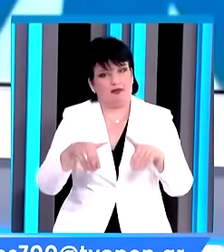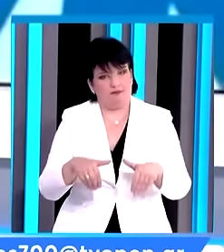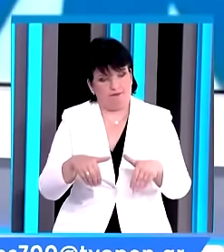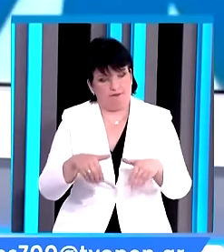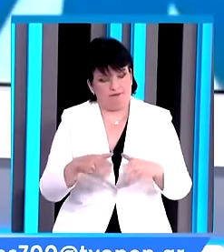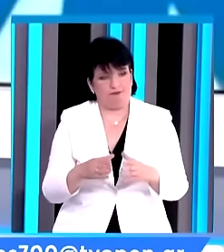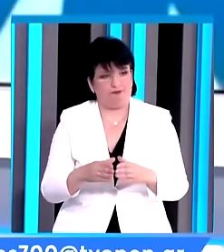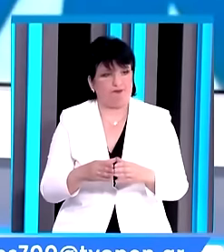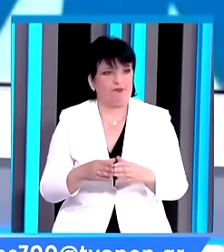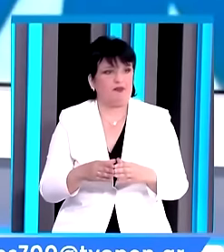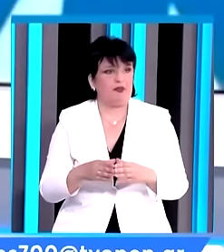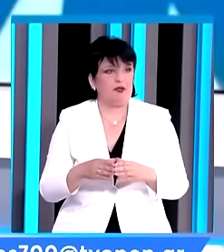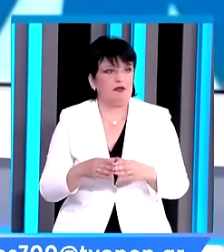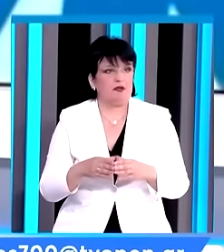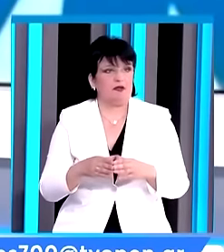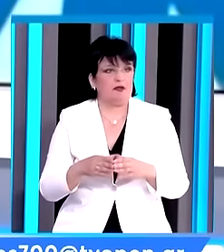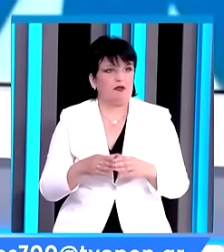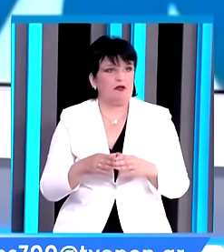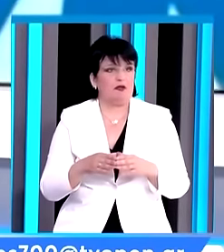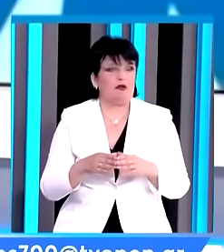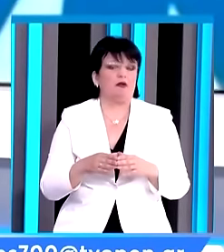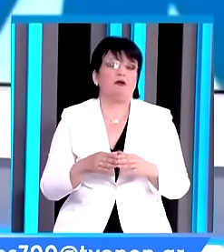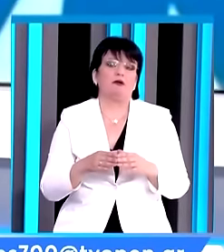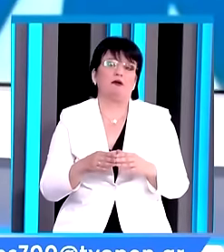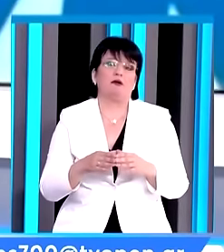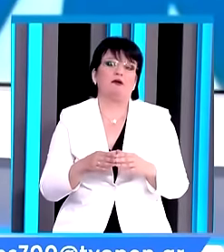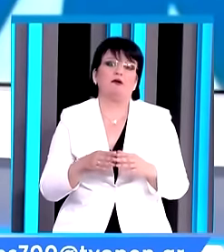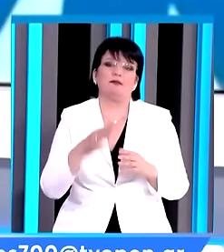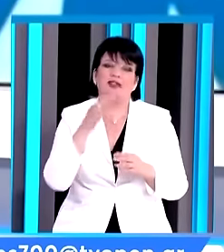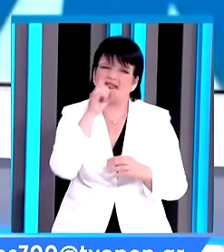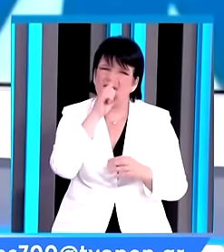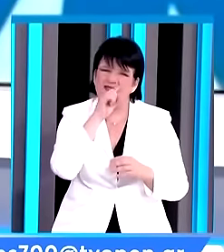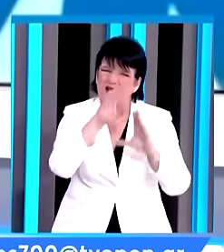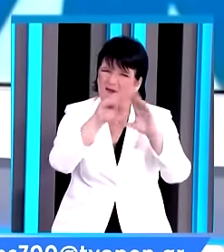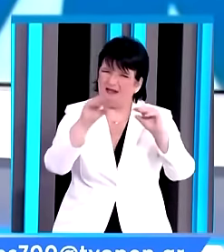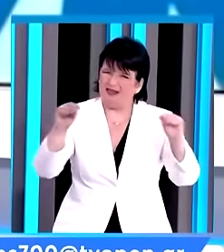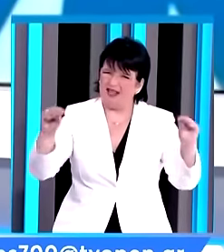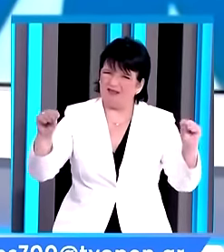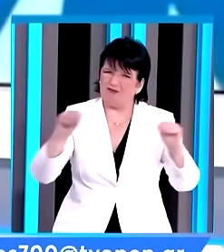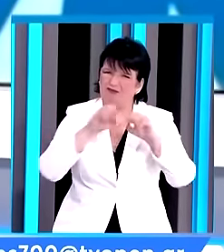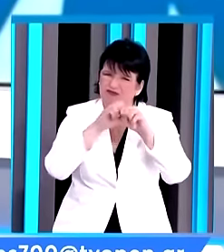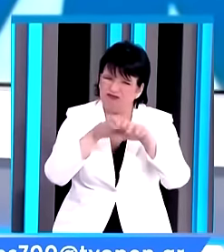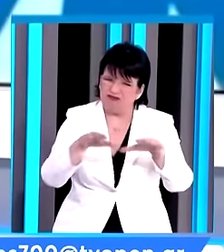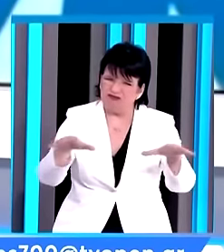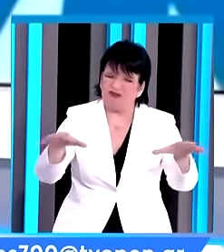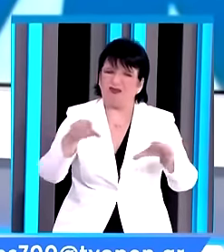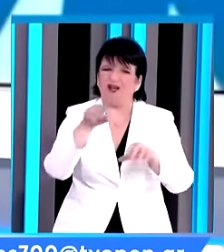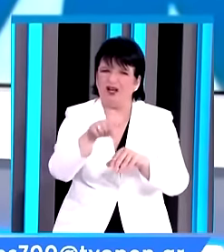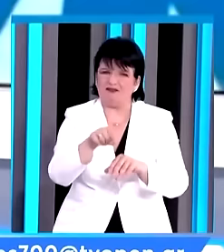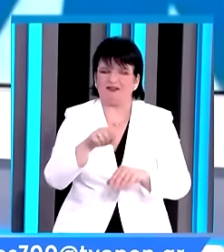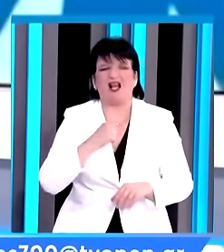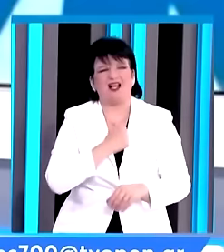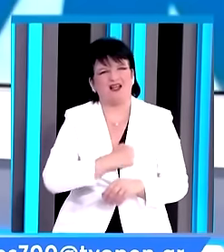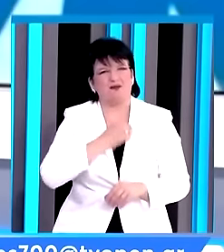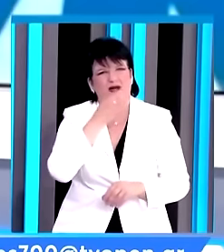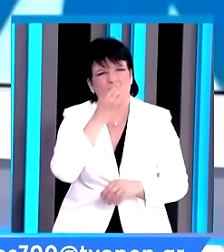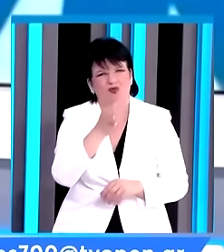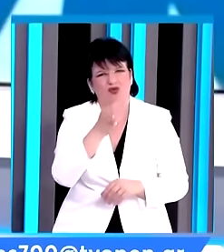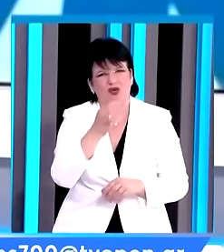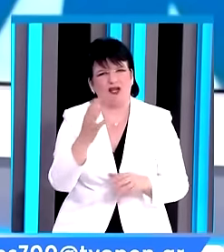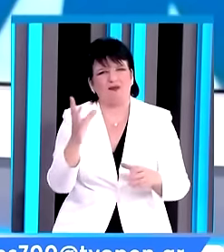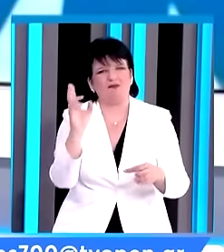πραγματικών δεδομένων και μεταξύ των fake news, τα οποία δυστυχώς διακινούνται με πολύ μεγάλη άνεση και τα οποία, λυπάμαι που το λέω,